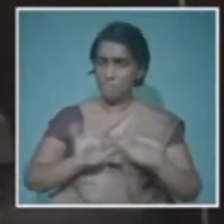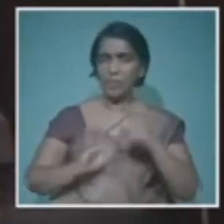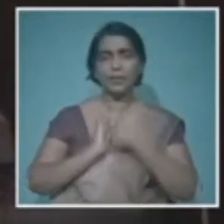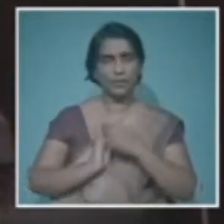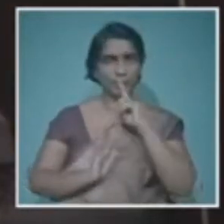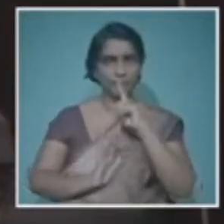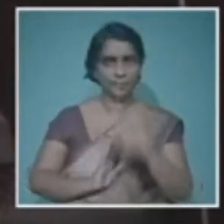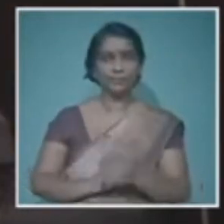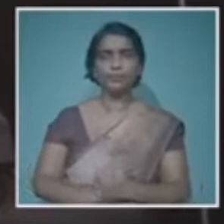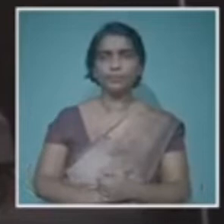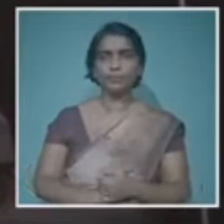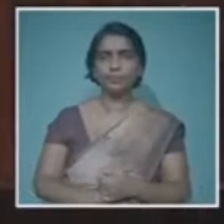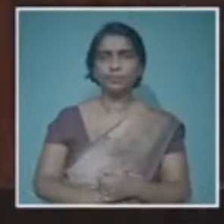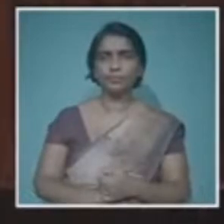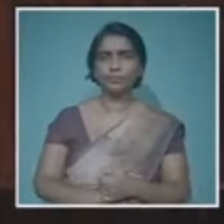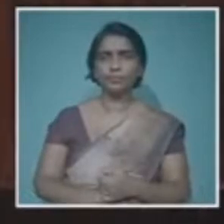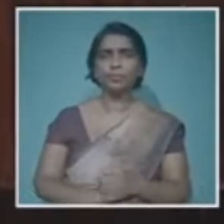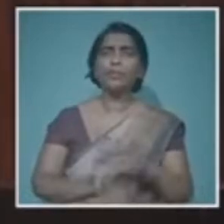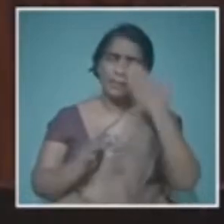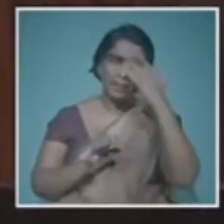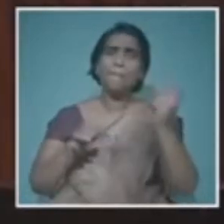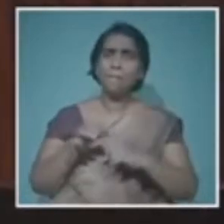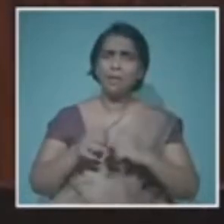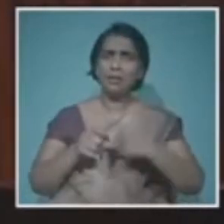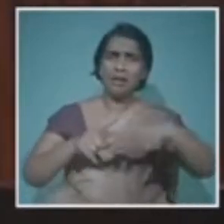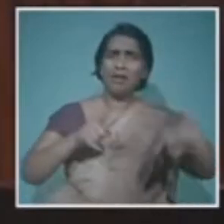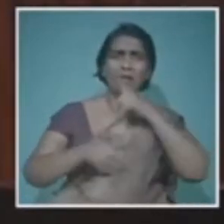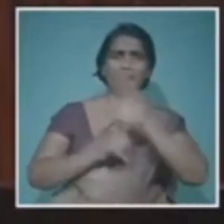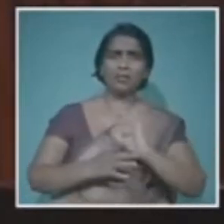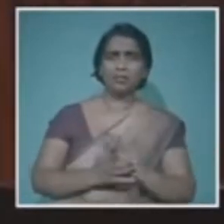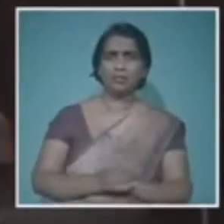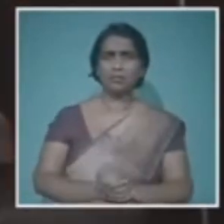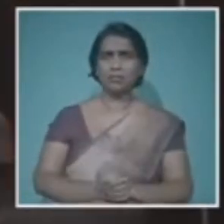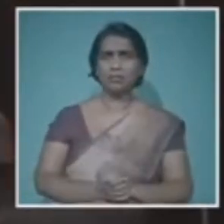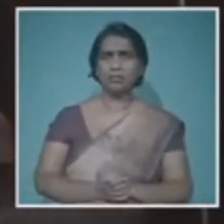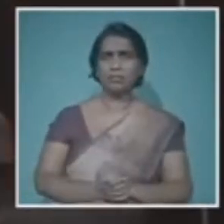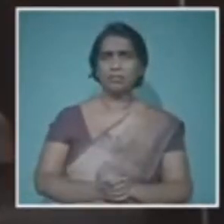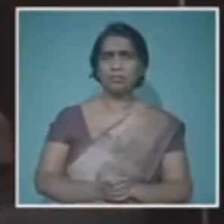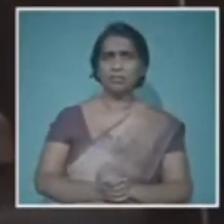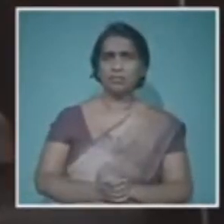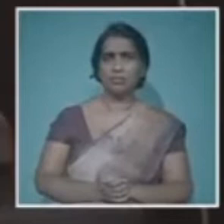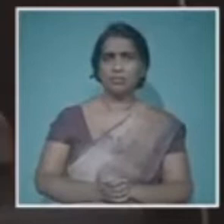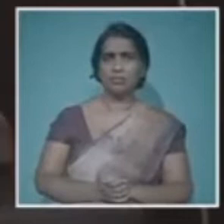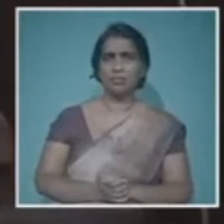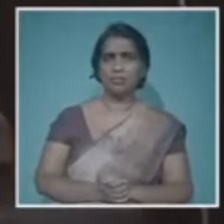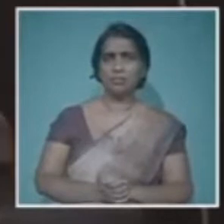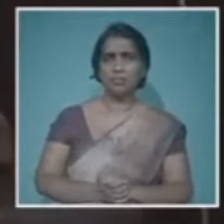කරන කරුණා කල ඔබතුමා ඔබතුමාගේ ප්‍රශ්නය හන්ඩ මේ කොහෙවත් කතාවට යන්නතු ඔබතුමා කොහොමත් දන්න ඒ දෙන්න මොන කතා